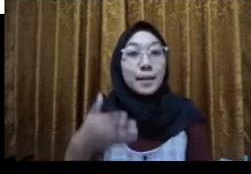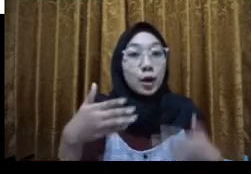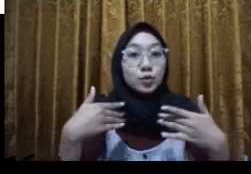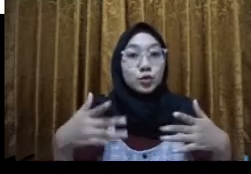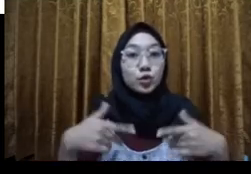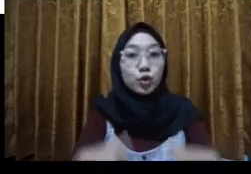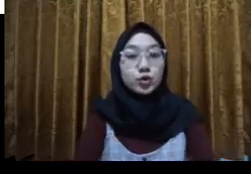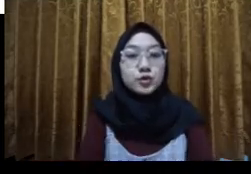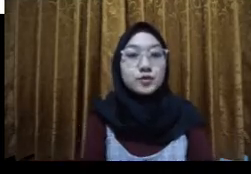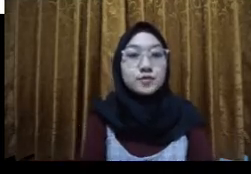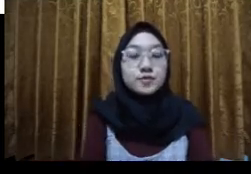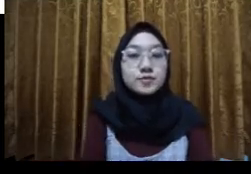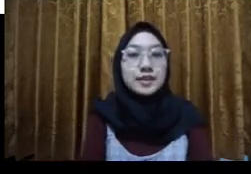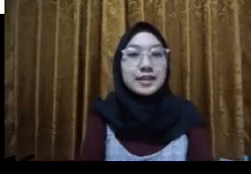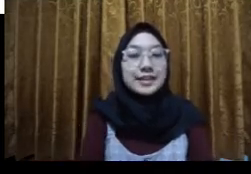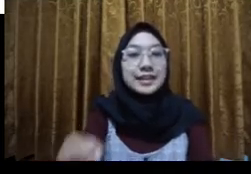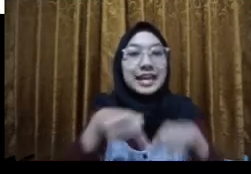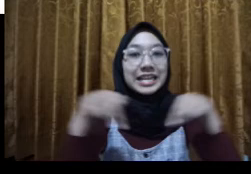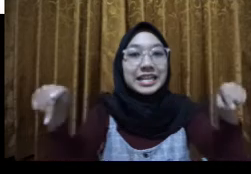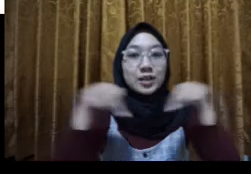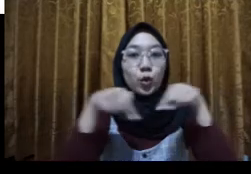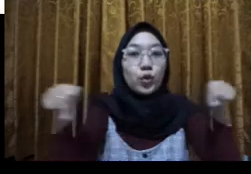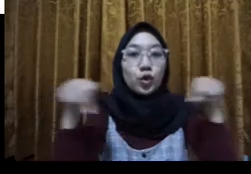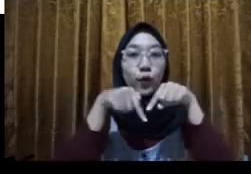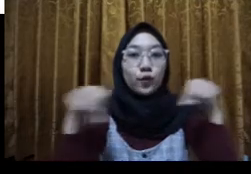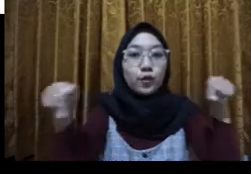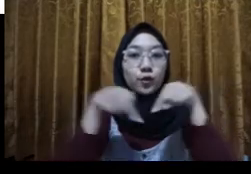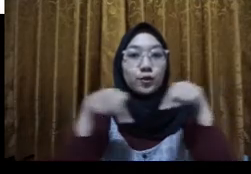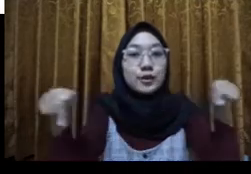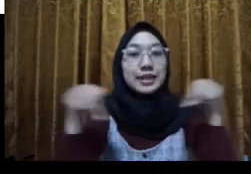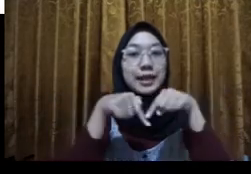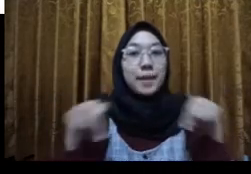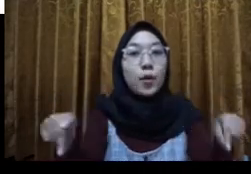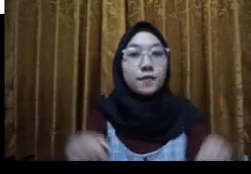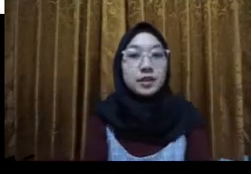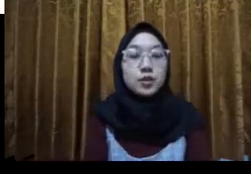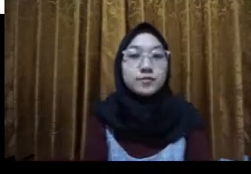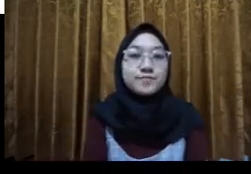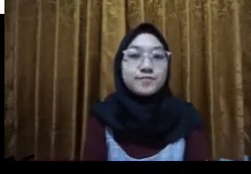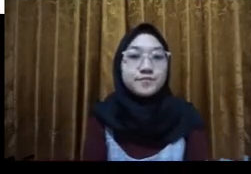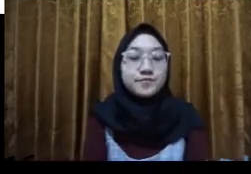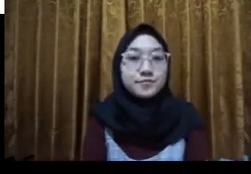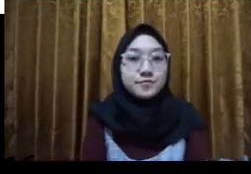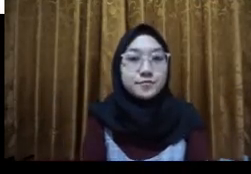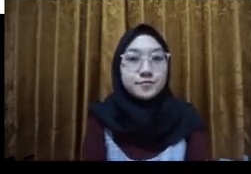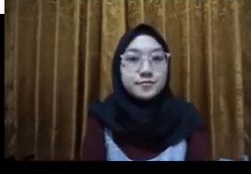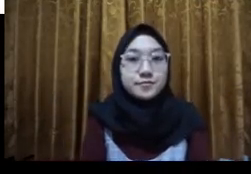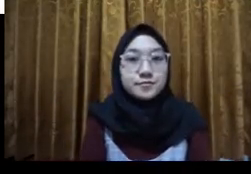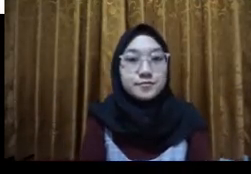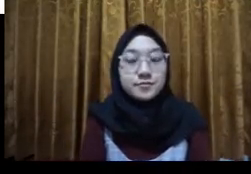saya akan lampirkan link downloadnya di bawah video ini, nanti di deskripsi video